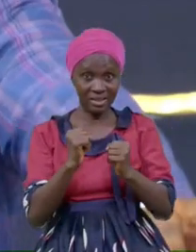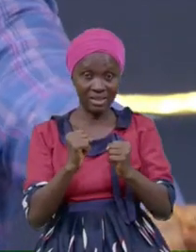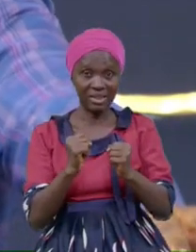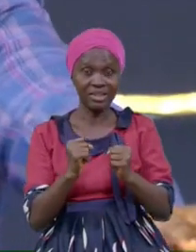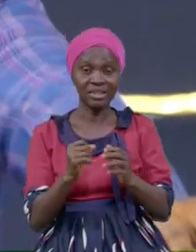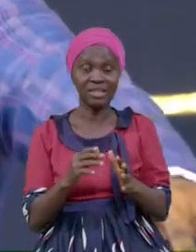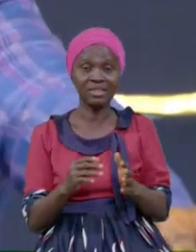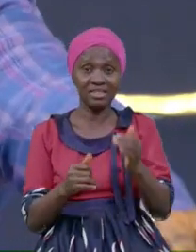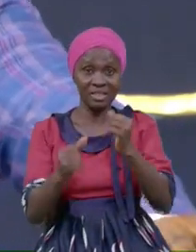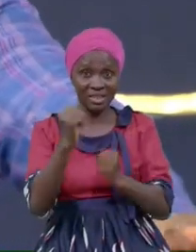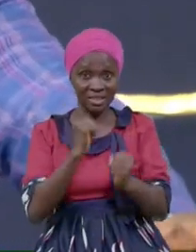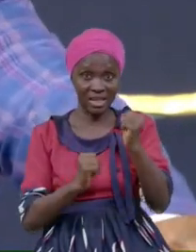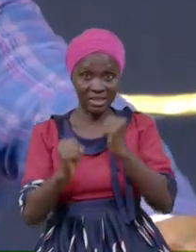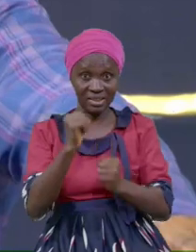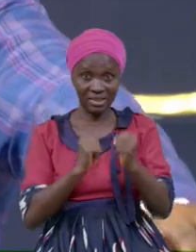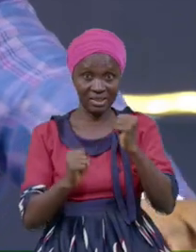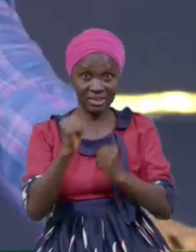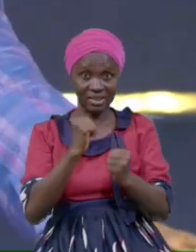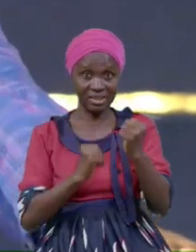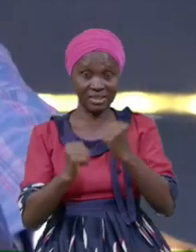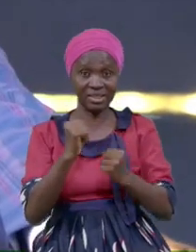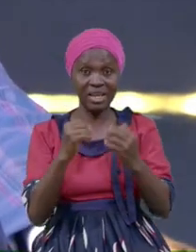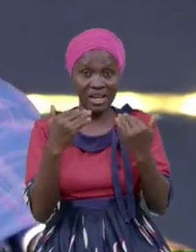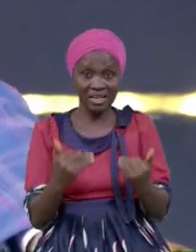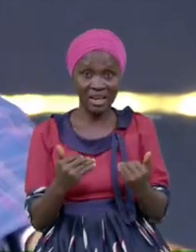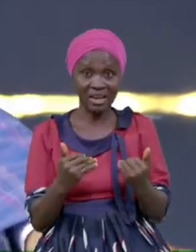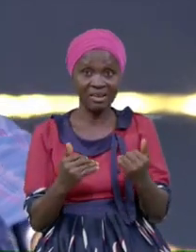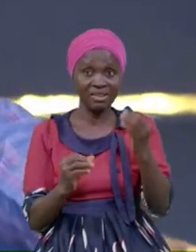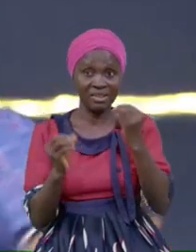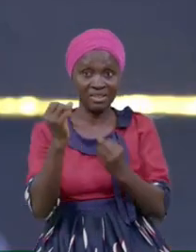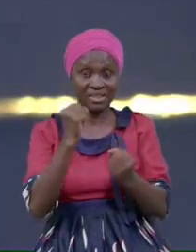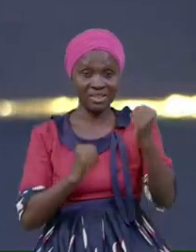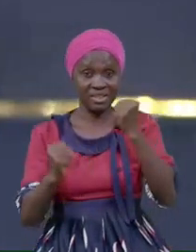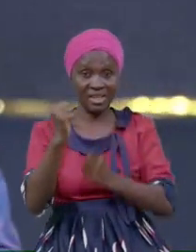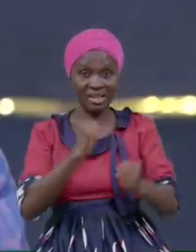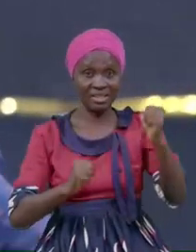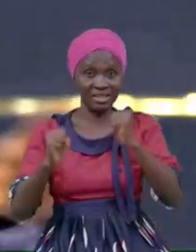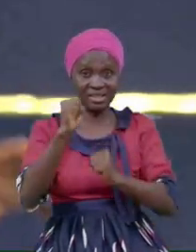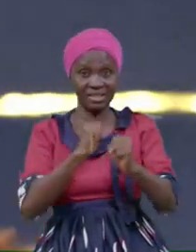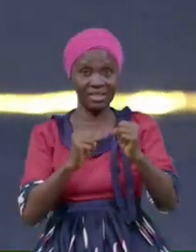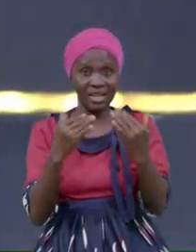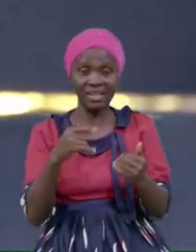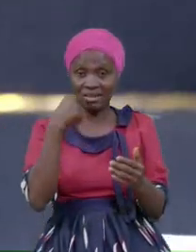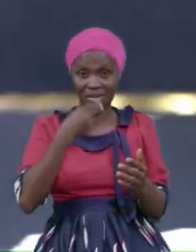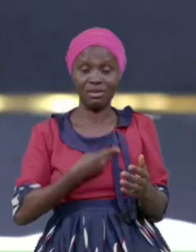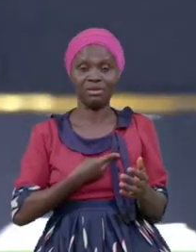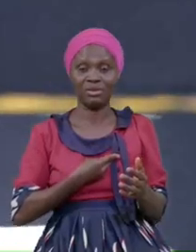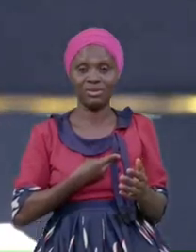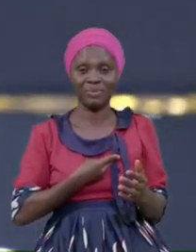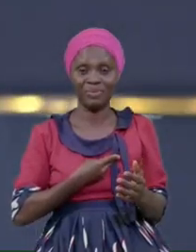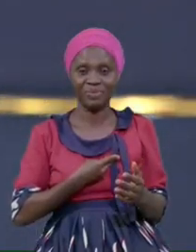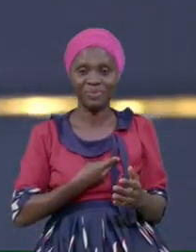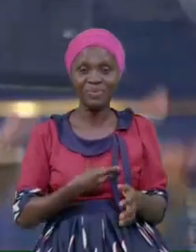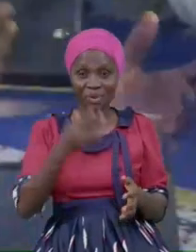disent, ceci va te tuer, ceci va te tuer. Vous savez, quand j'ai commencé à prêcher,